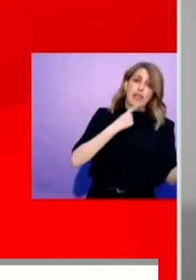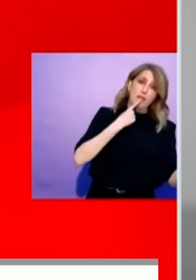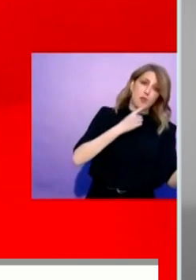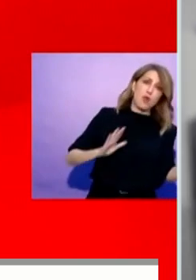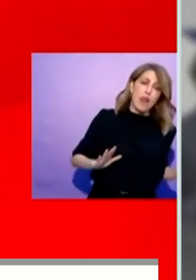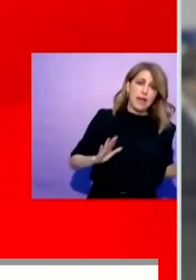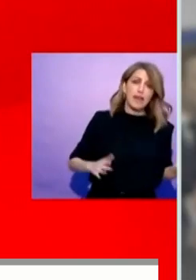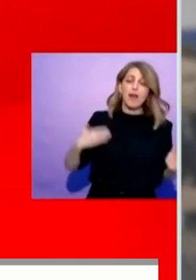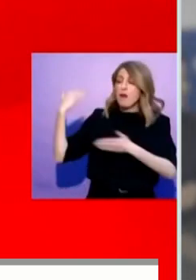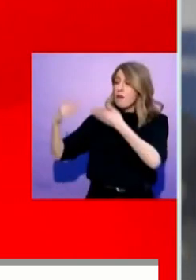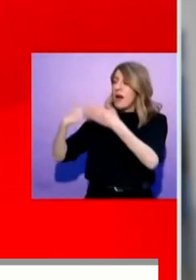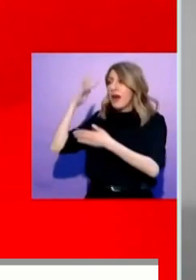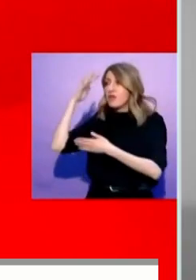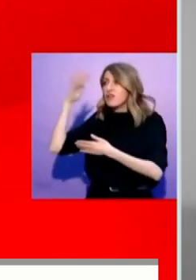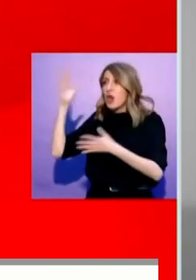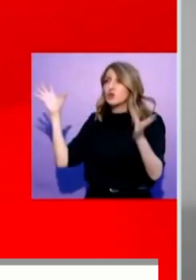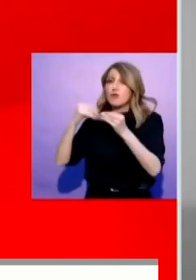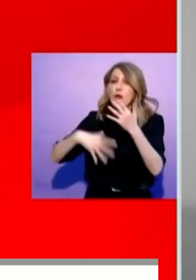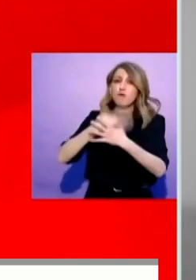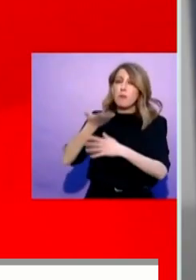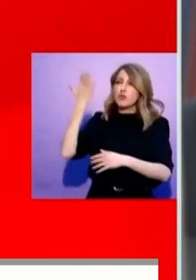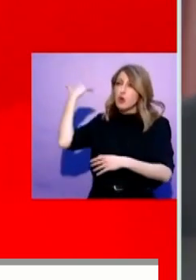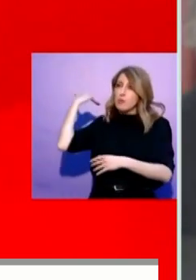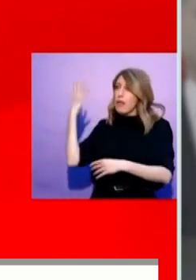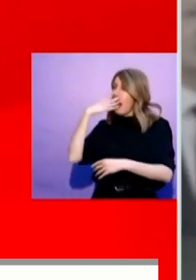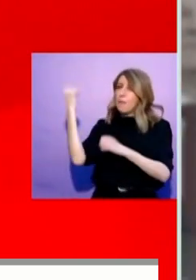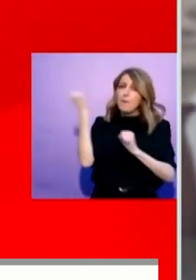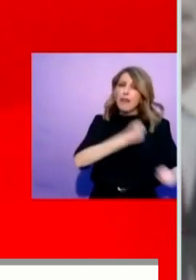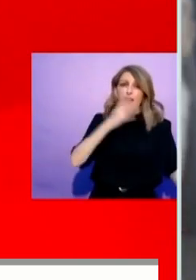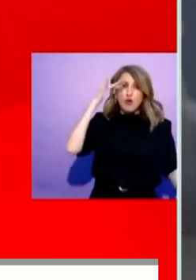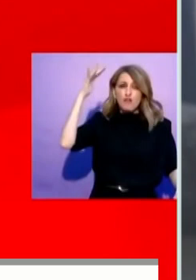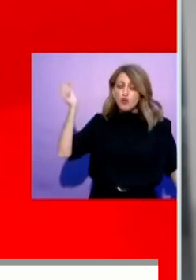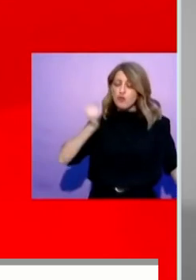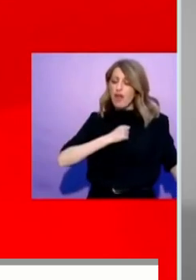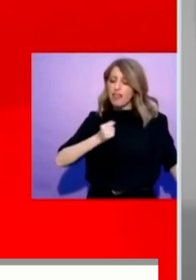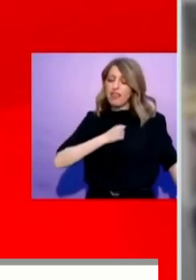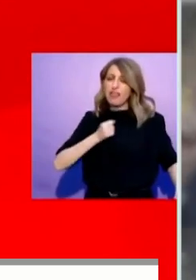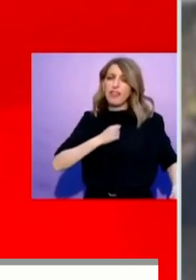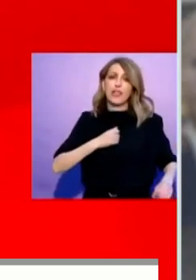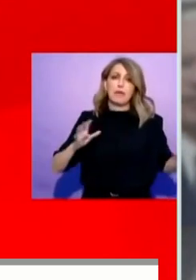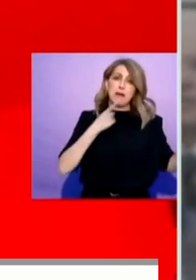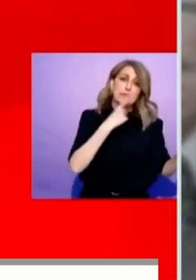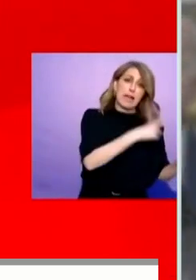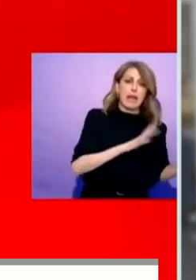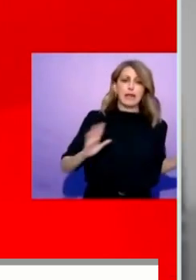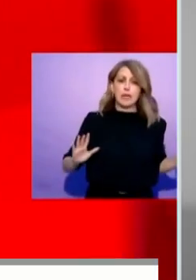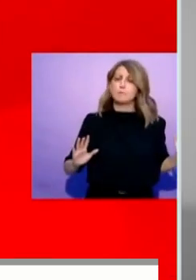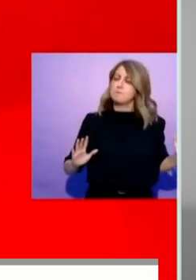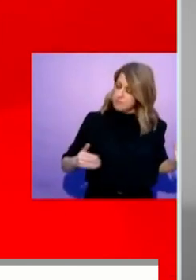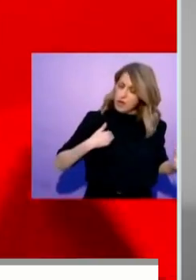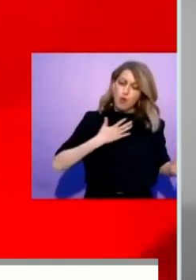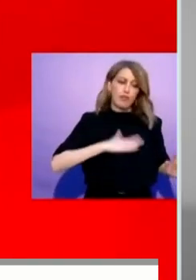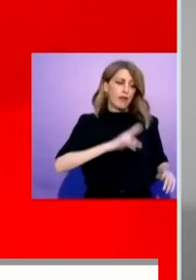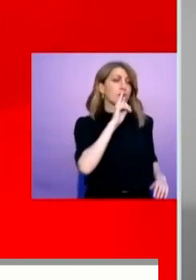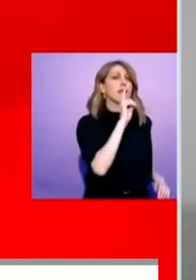και για τις δημοσκοπήσεις, επισημένοντας πως την 21η Μαΐου δεν θα ψηφίσουν οι δημοσκόποι και οι παπαγάλοι των μέσων